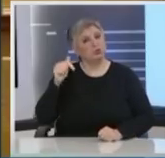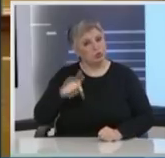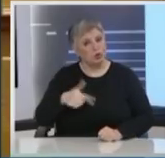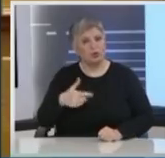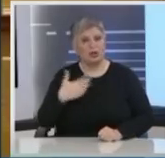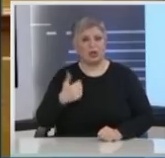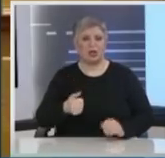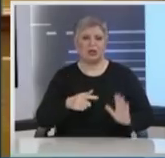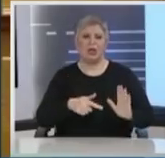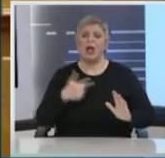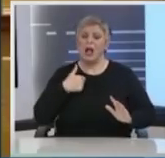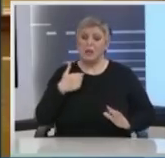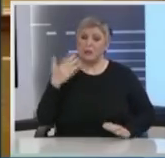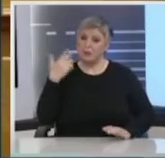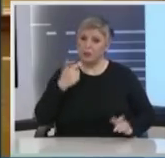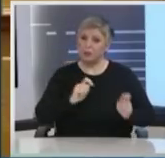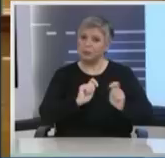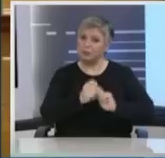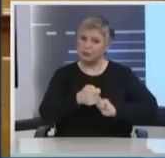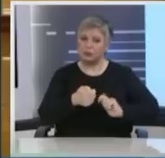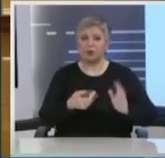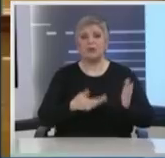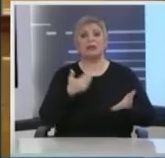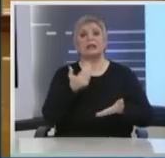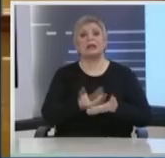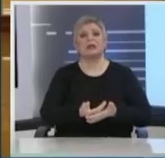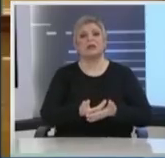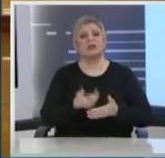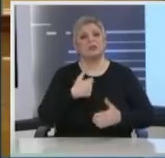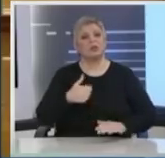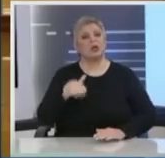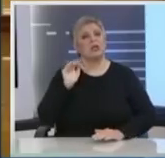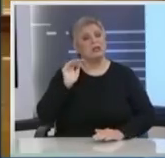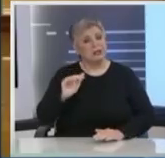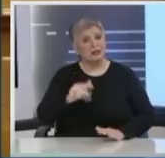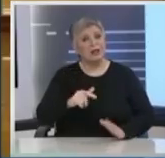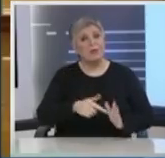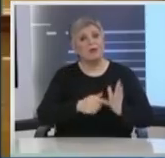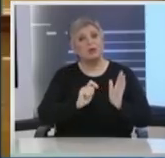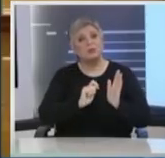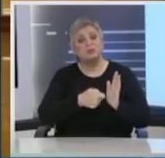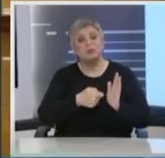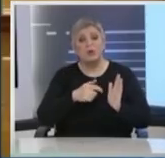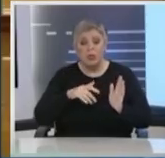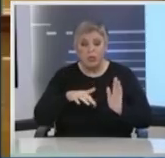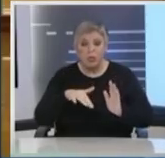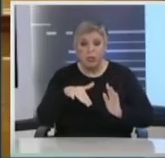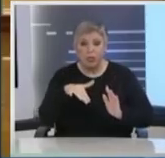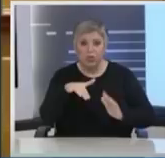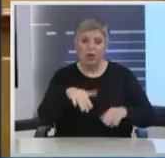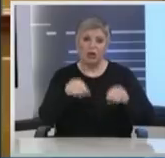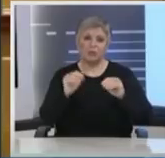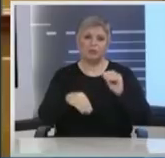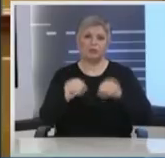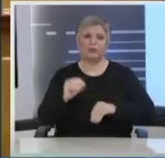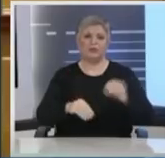τι έχουν καταθέσει τροπολογία και ζητώ, κυρίες και κύριοι συνάδελφοι, από όλα τα κόμματα, η τροπολογία αυτή να ψηφιστεί άμεσα. Δεν μπορεί να